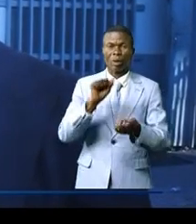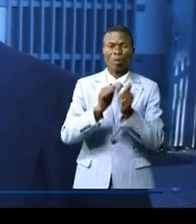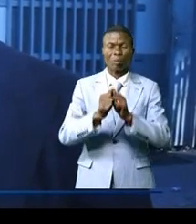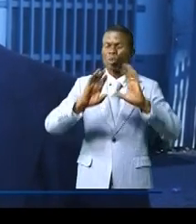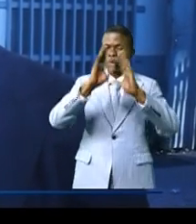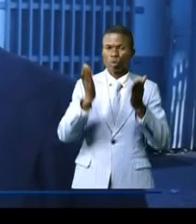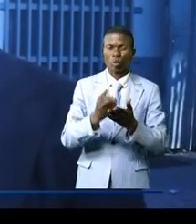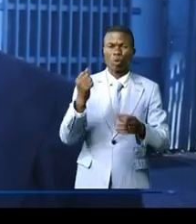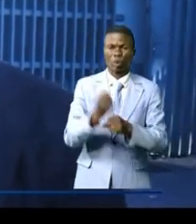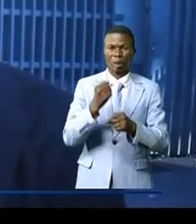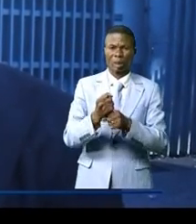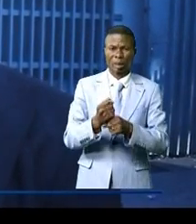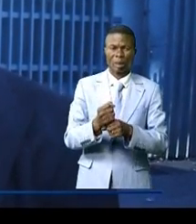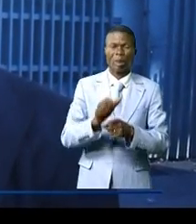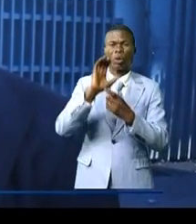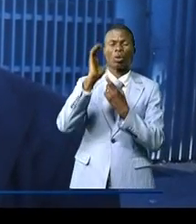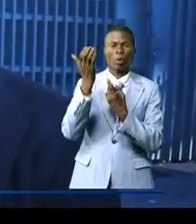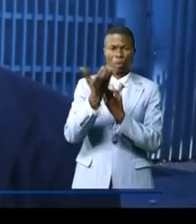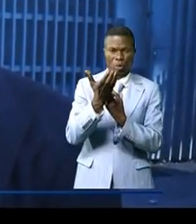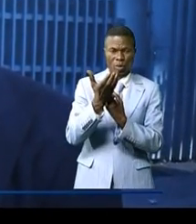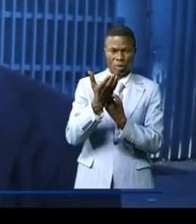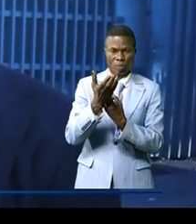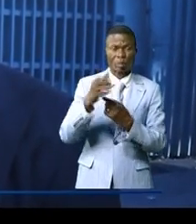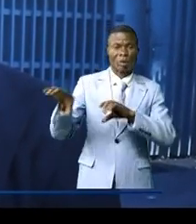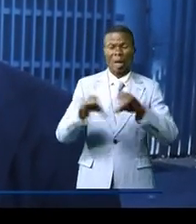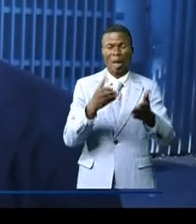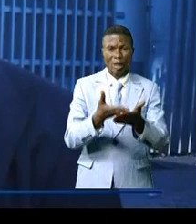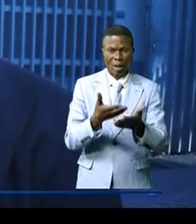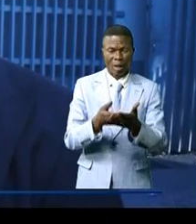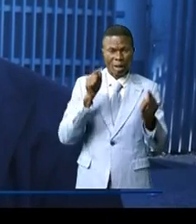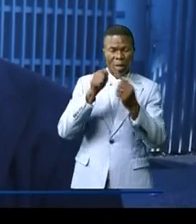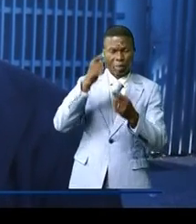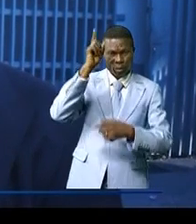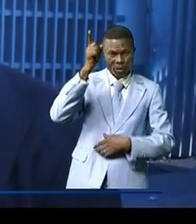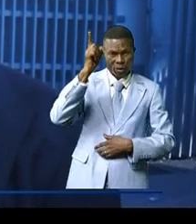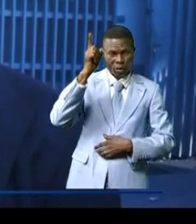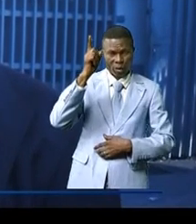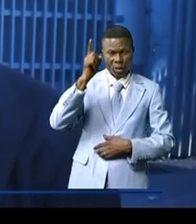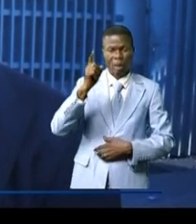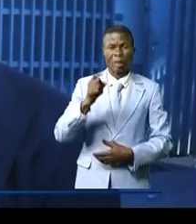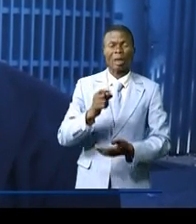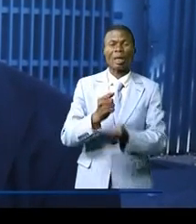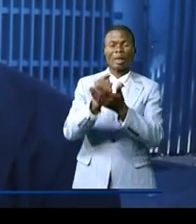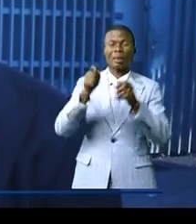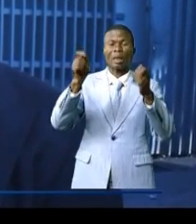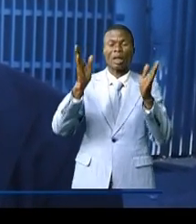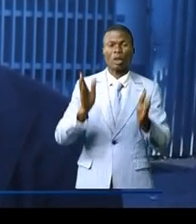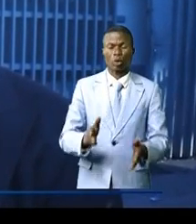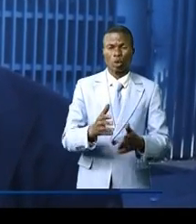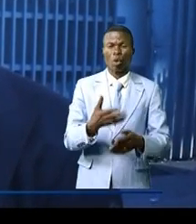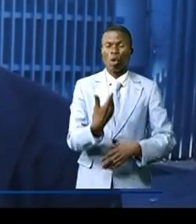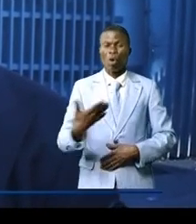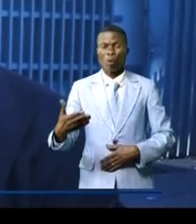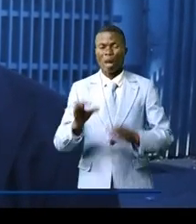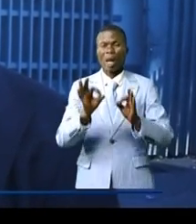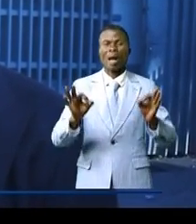autres domaines de la culture. Et donc, cette activité avait pour rôle de pouvoir donner aux journalistes les outils qui peuvent